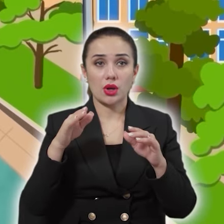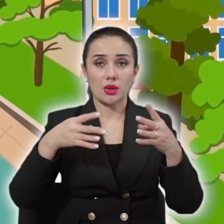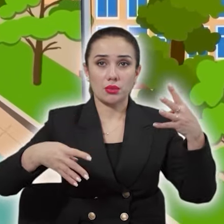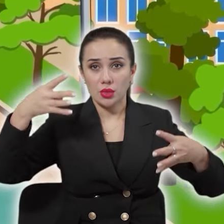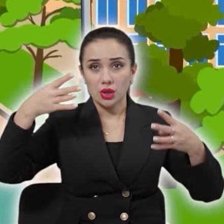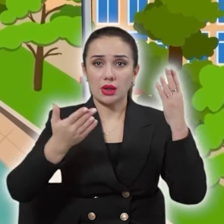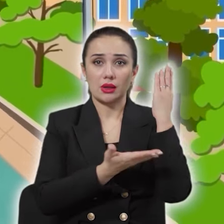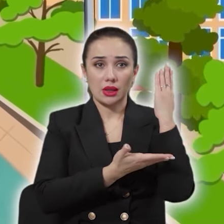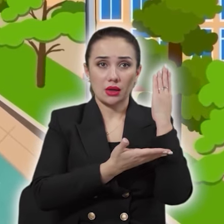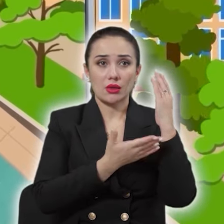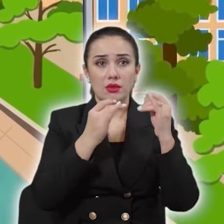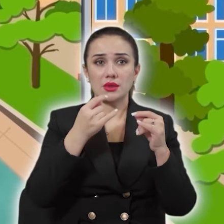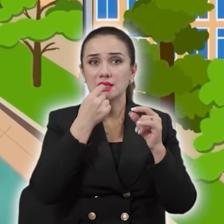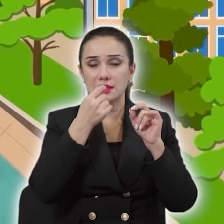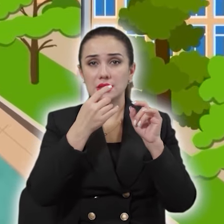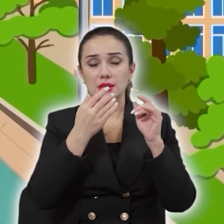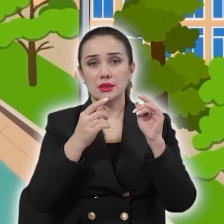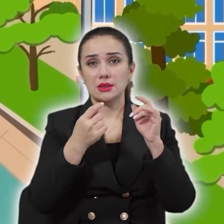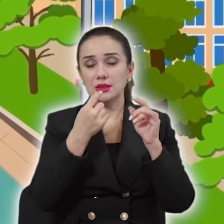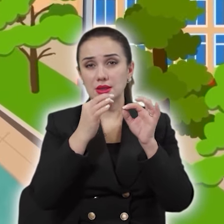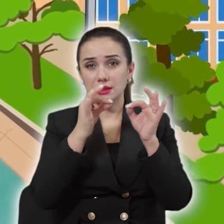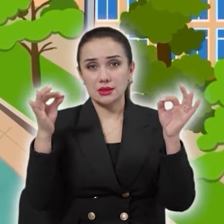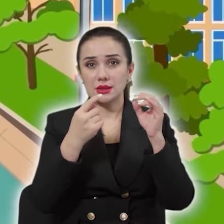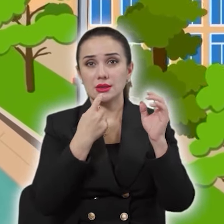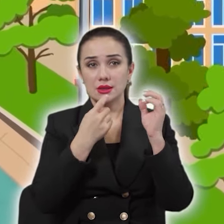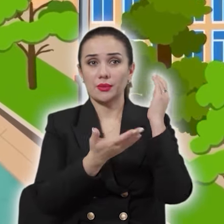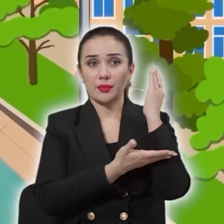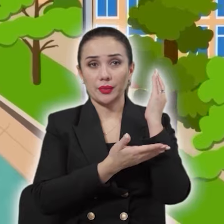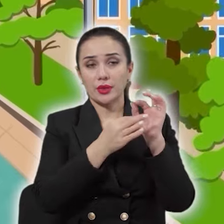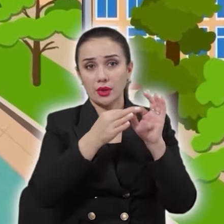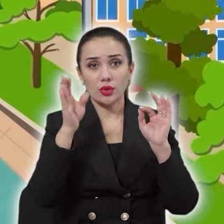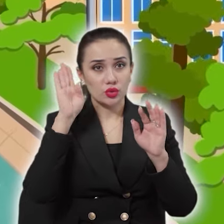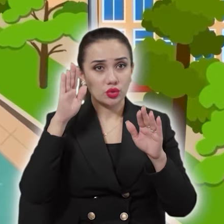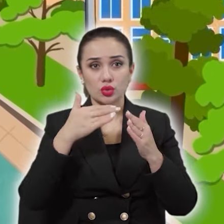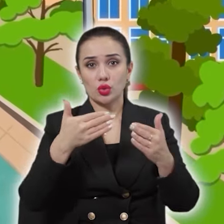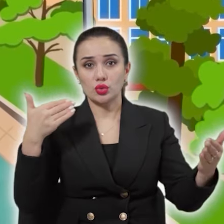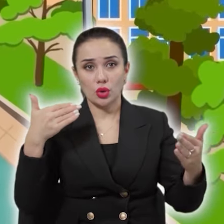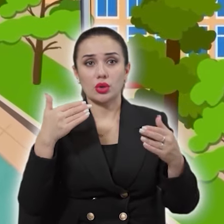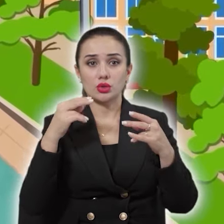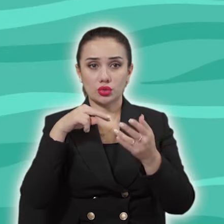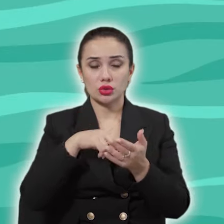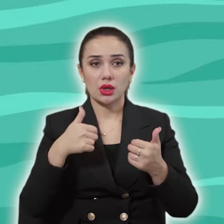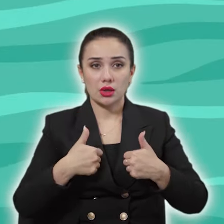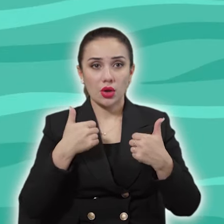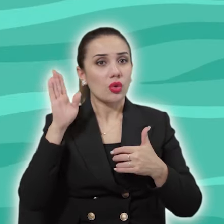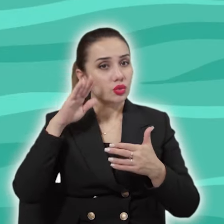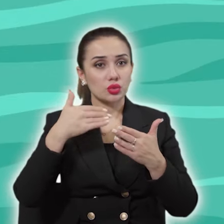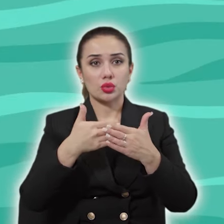bo'lsang, binolar, daraxtlar, simyog'ochlar, elektr simlari va suvdan uzoqroq turishga harakat qil.